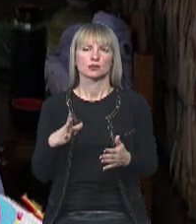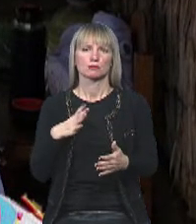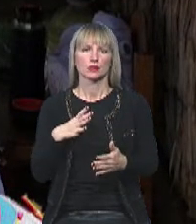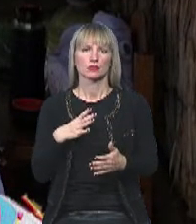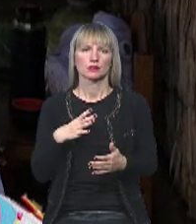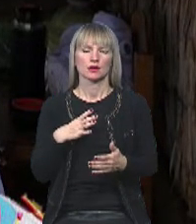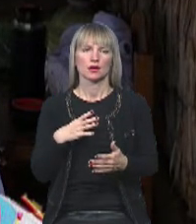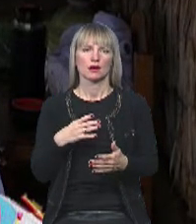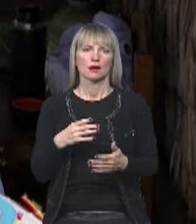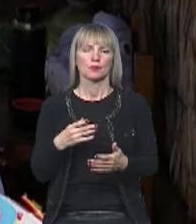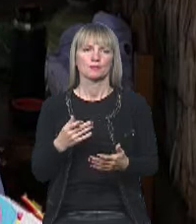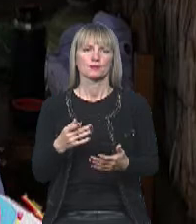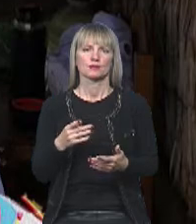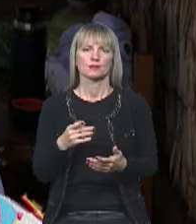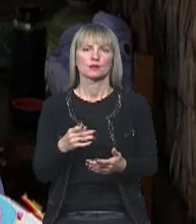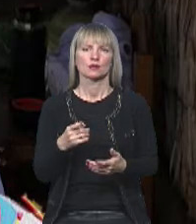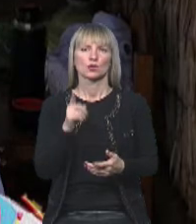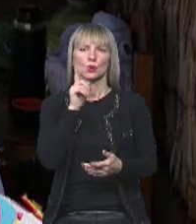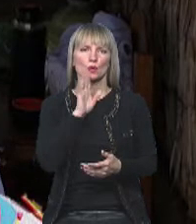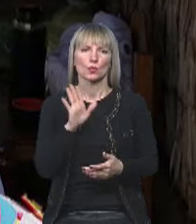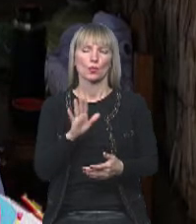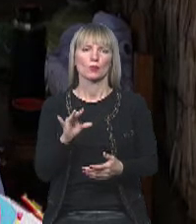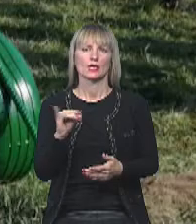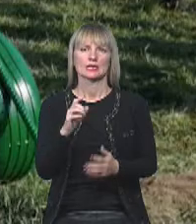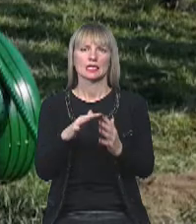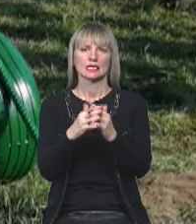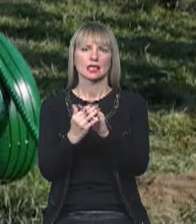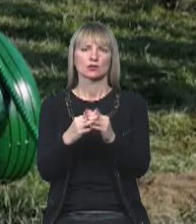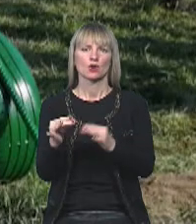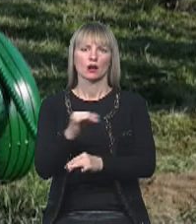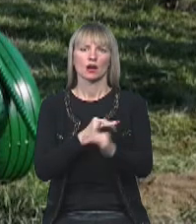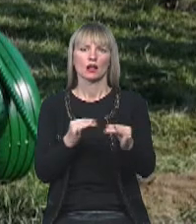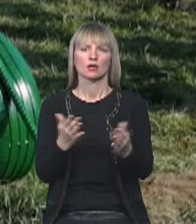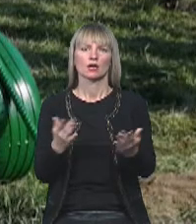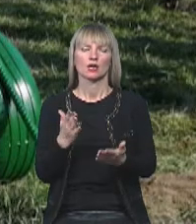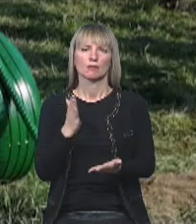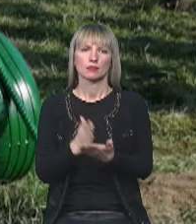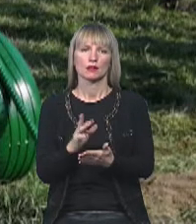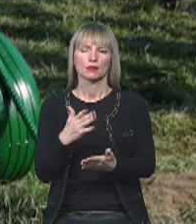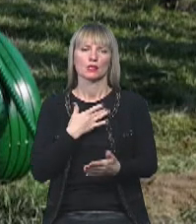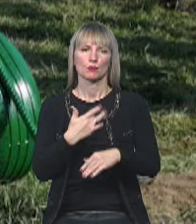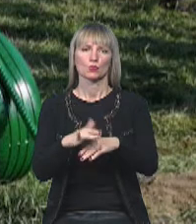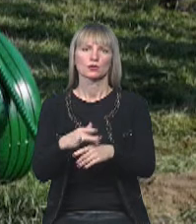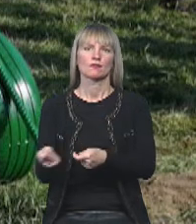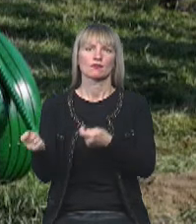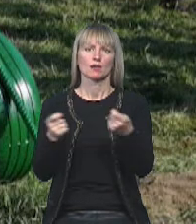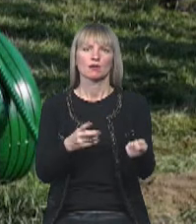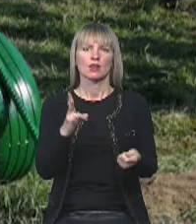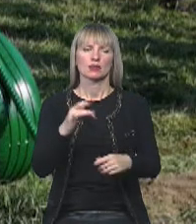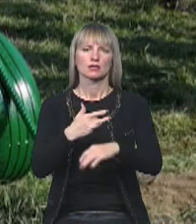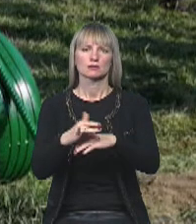для нашої Антонівської сільської ради. Це Антонівська сільська рада. Антонівська сільська рада, яка мала б наші відходи вивозити